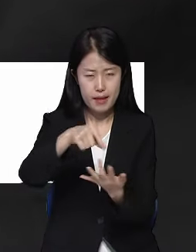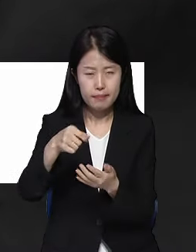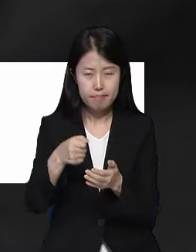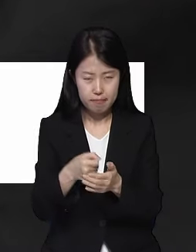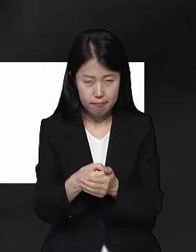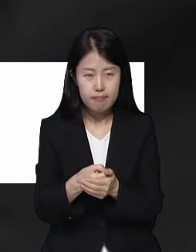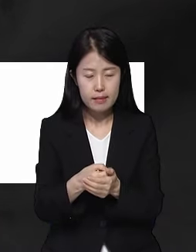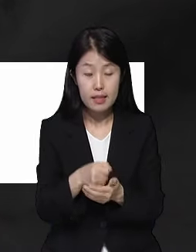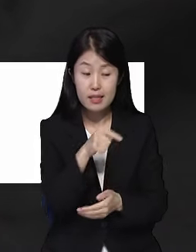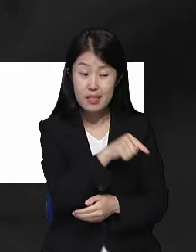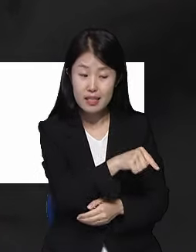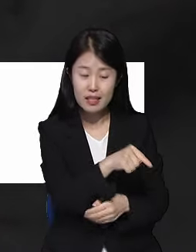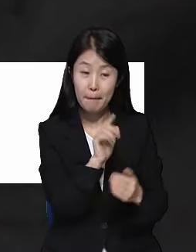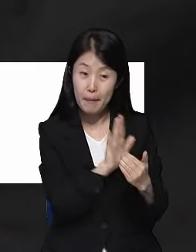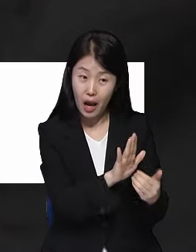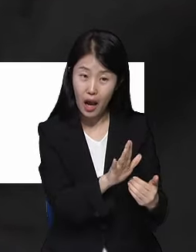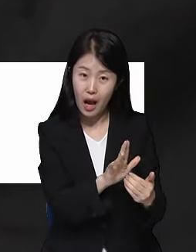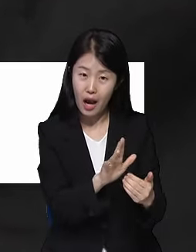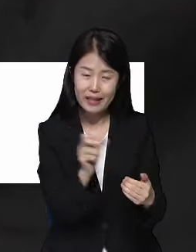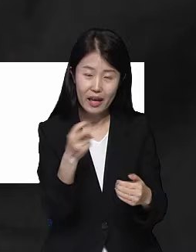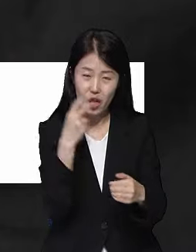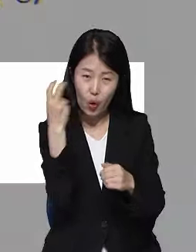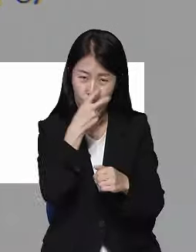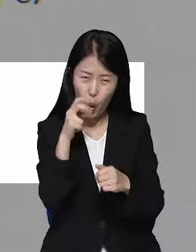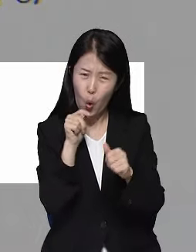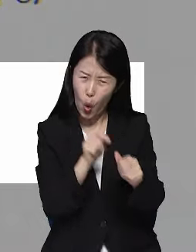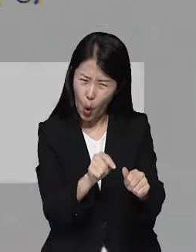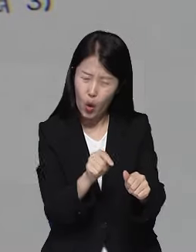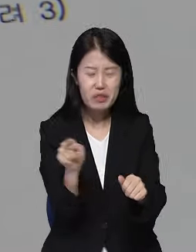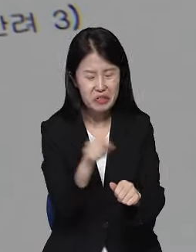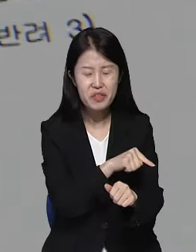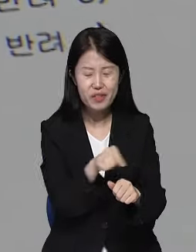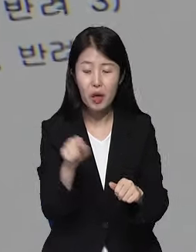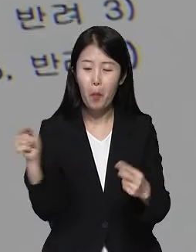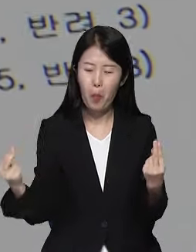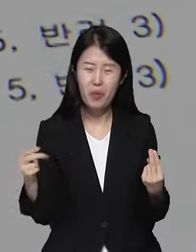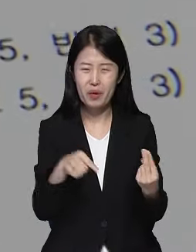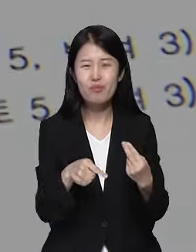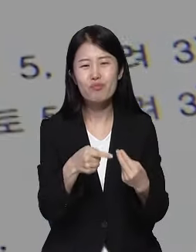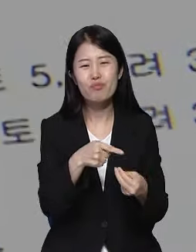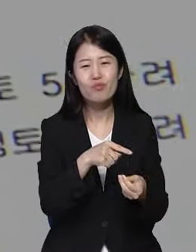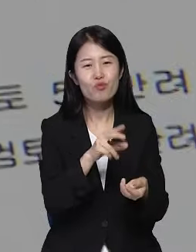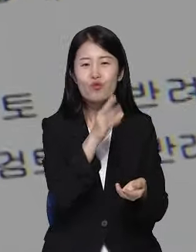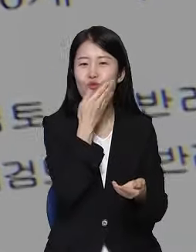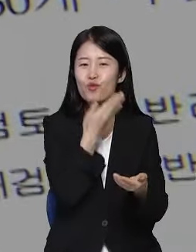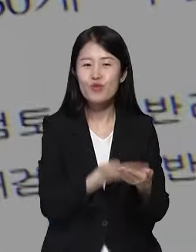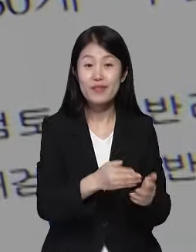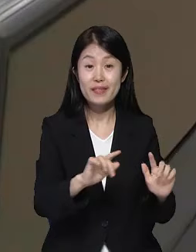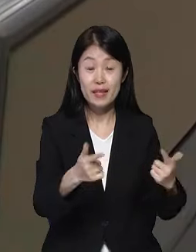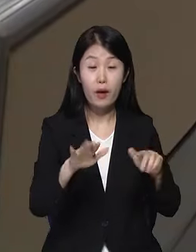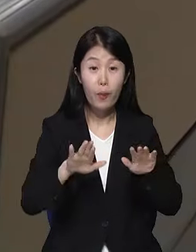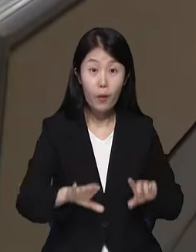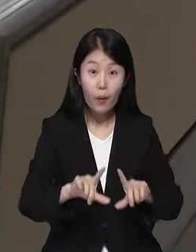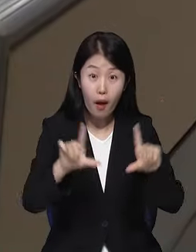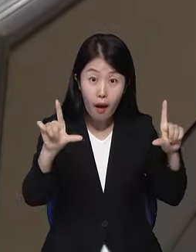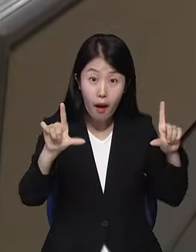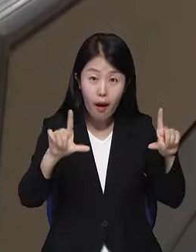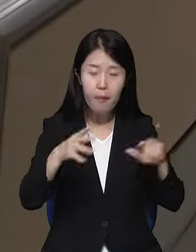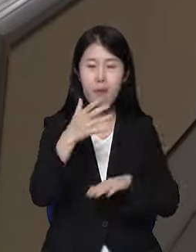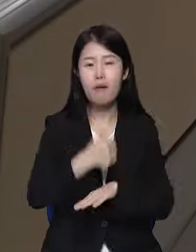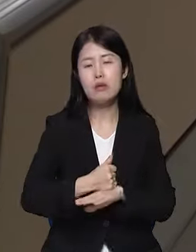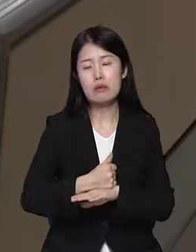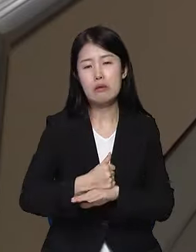부족해서 보다는 우선순위에서 좀 밀렸다고 생각해주시면 될 것 같습니다. 이번 3차 전남도 투자심사는 올해 마지막